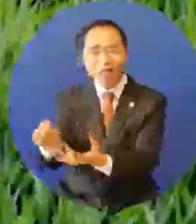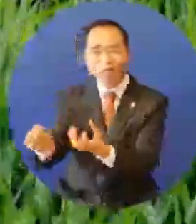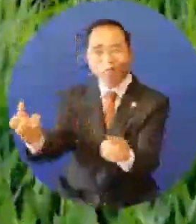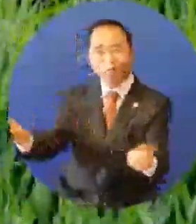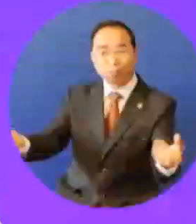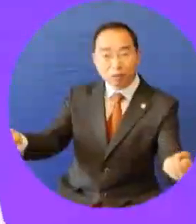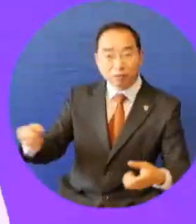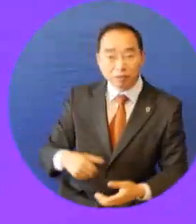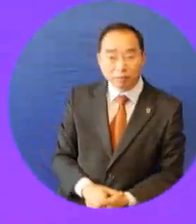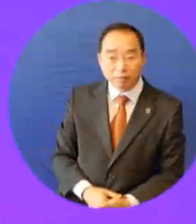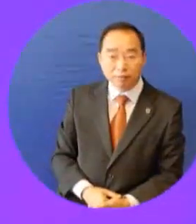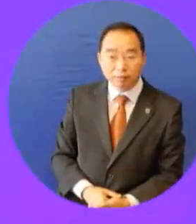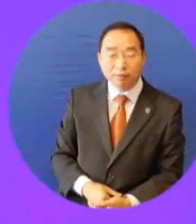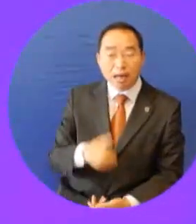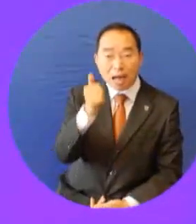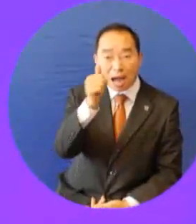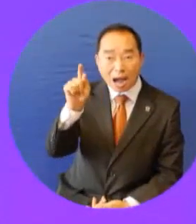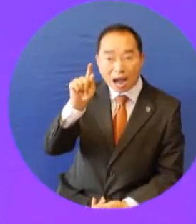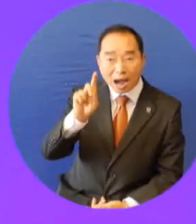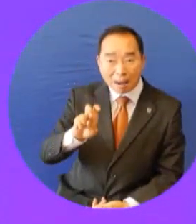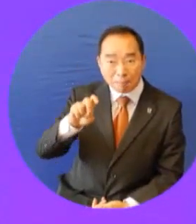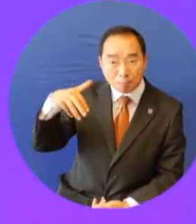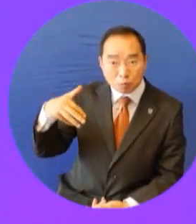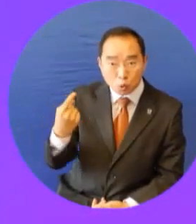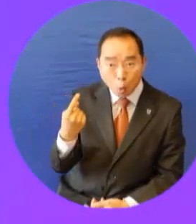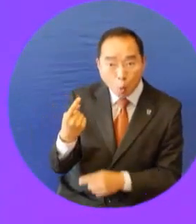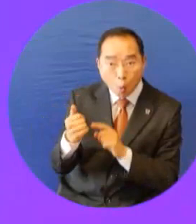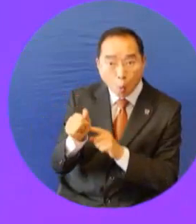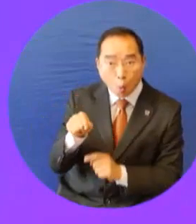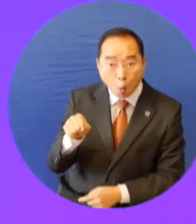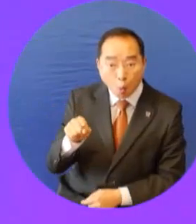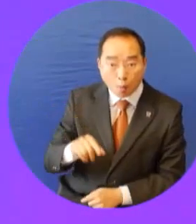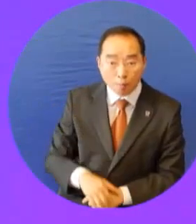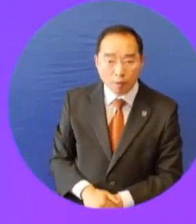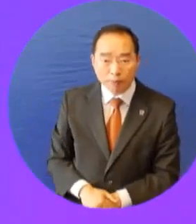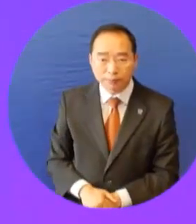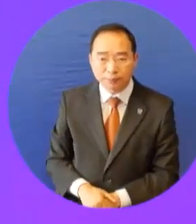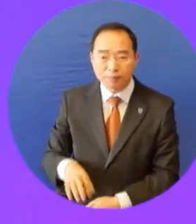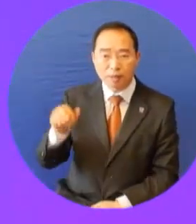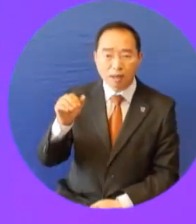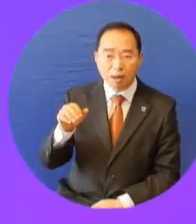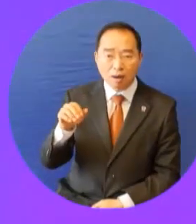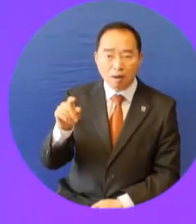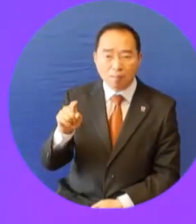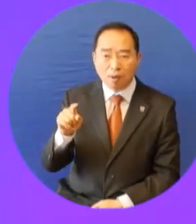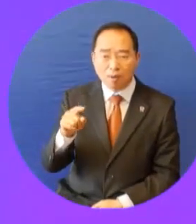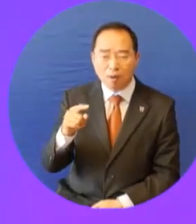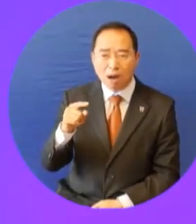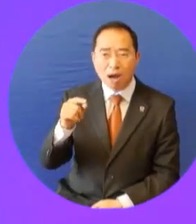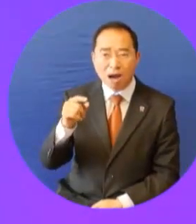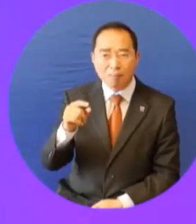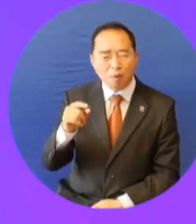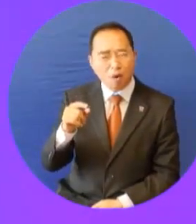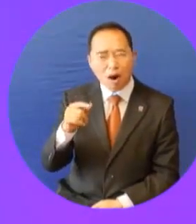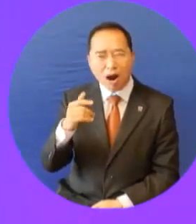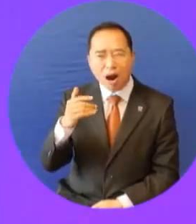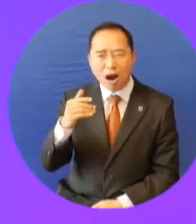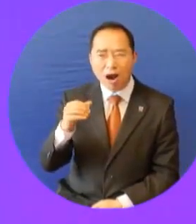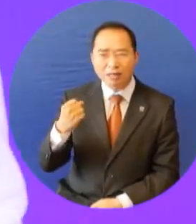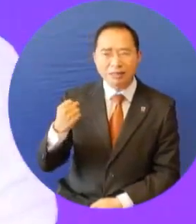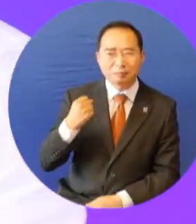있어요. 함초 같은 경우도 그렇지. 함초 같은 경우도 항암이라고 해요. 저항력